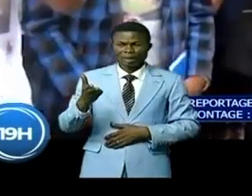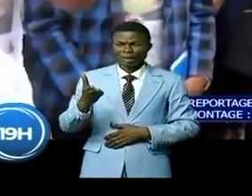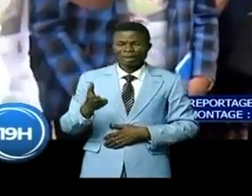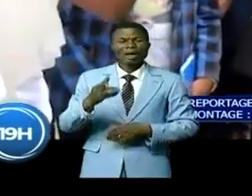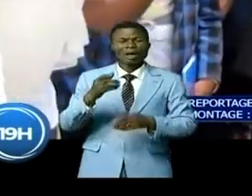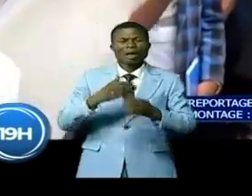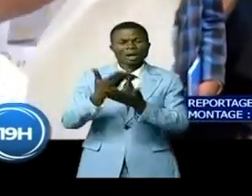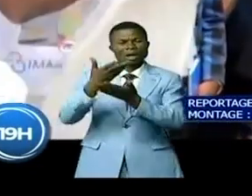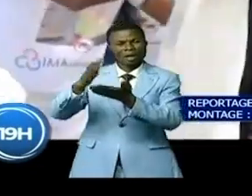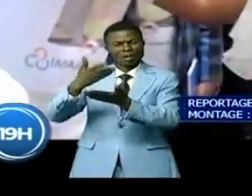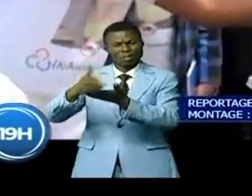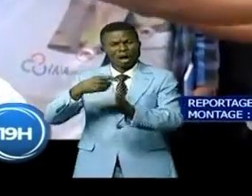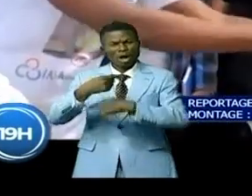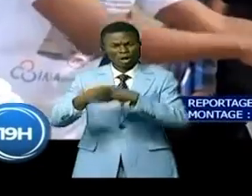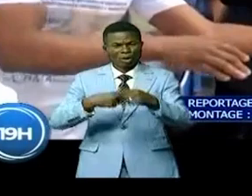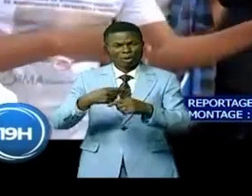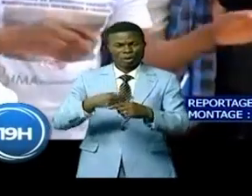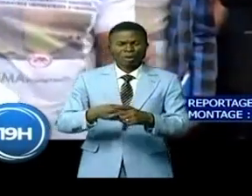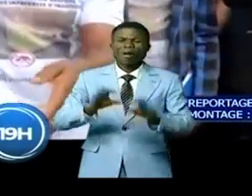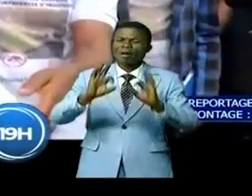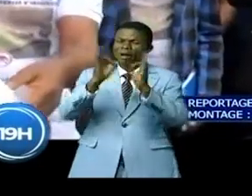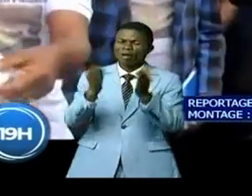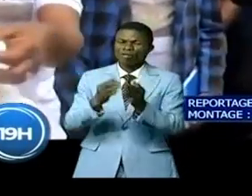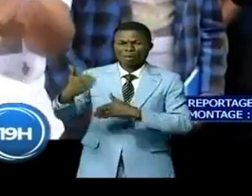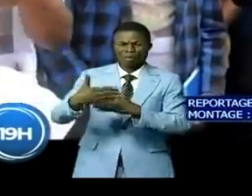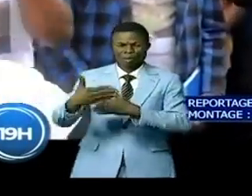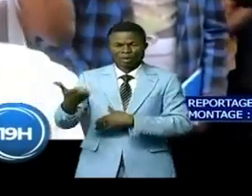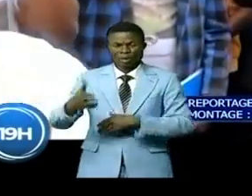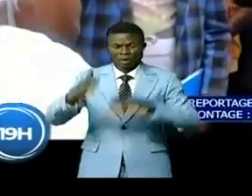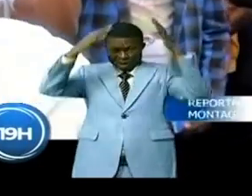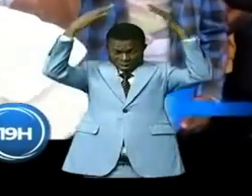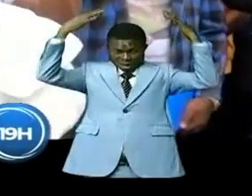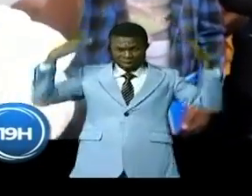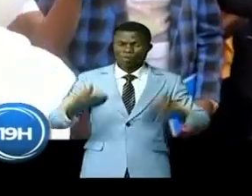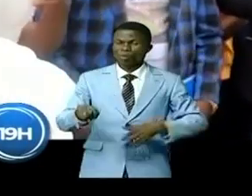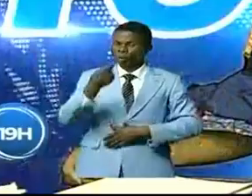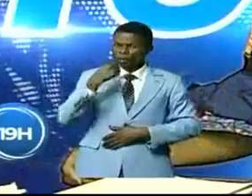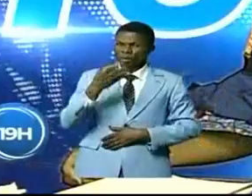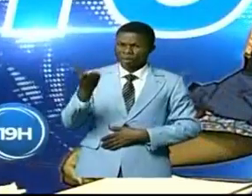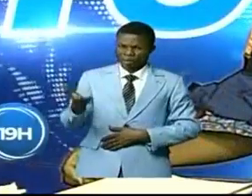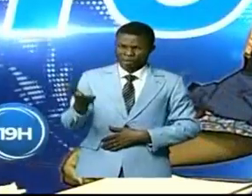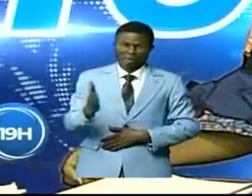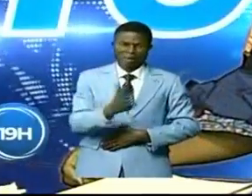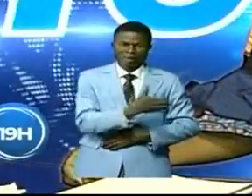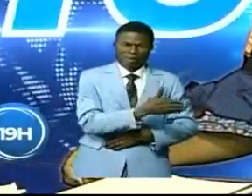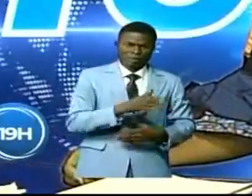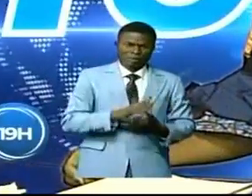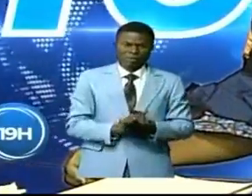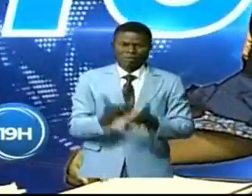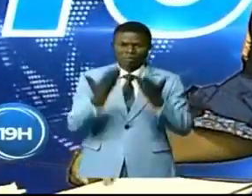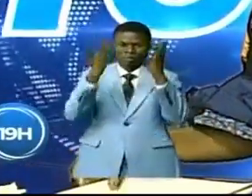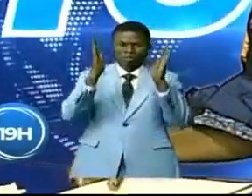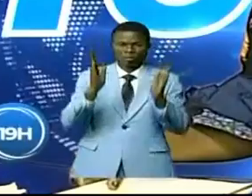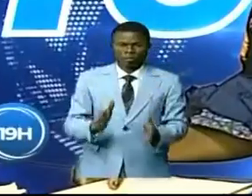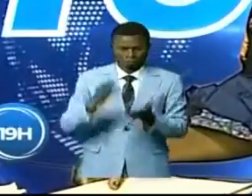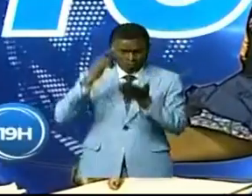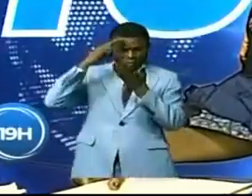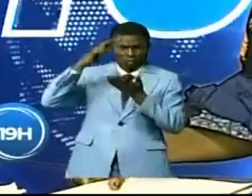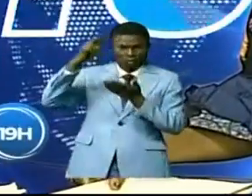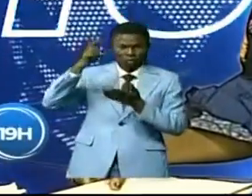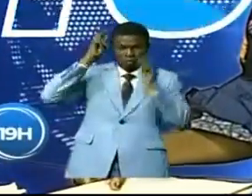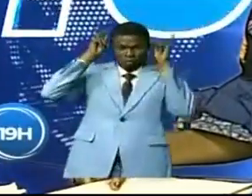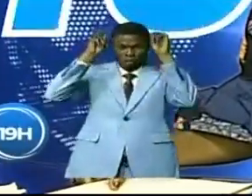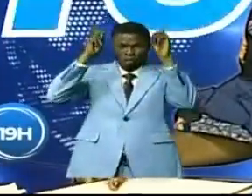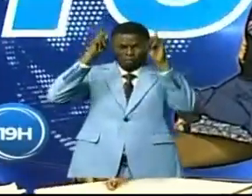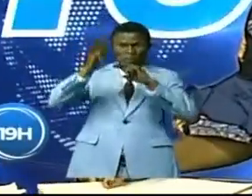procéder à la remise officielle à quelques familles environnantes de moustiquaires imprégnés. Les étudiants de l'Université